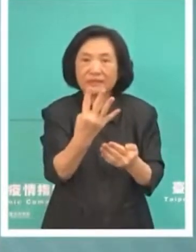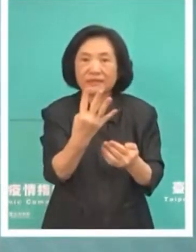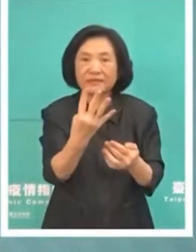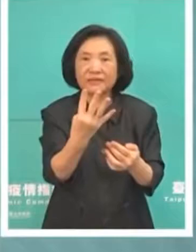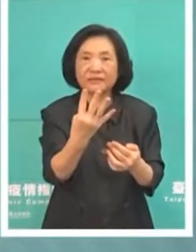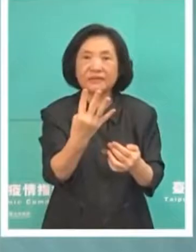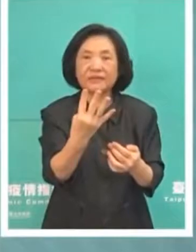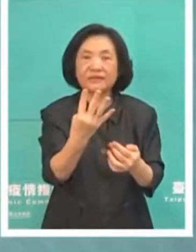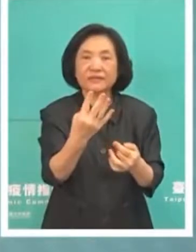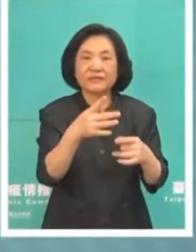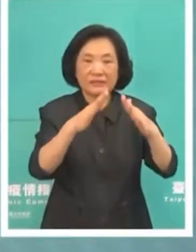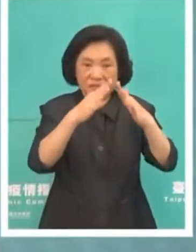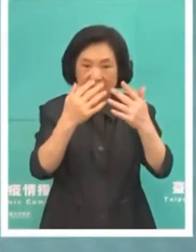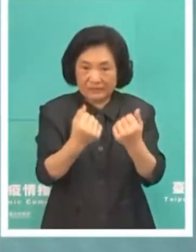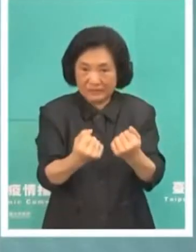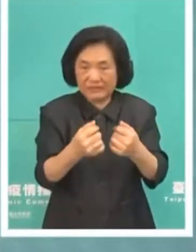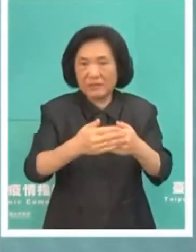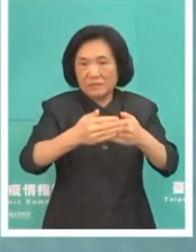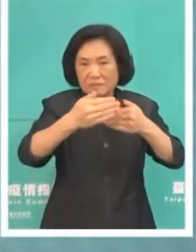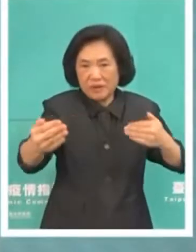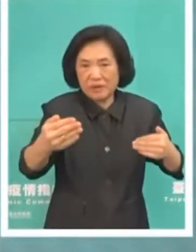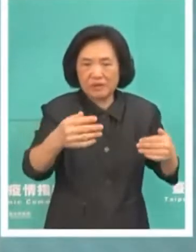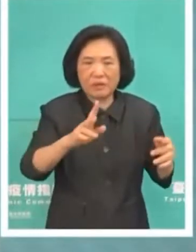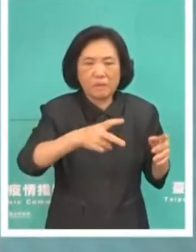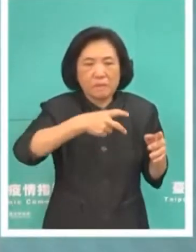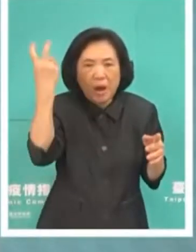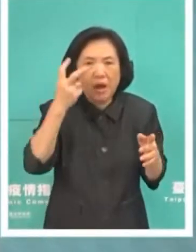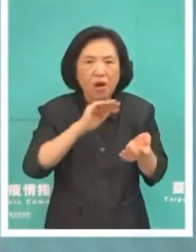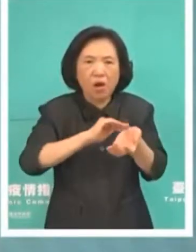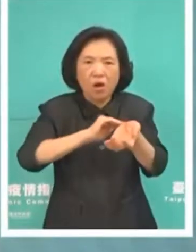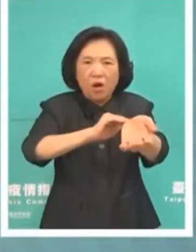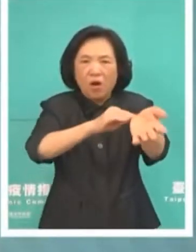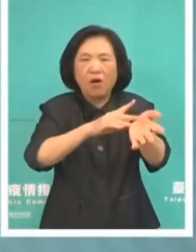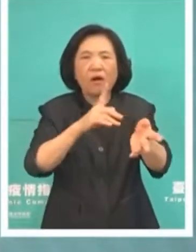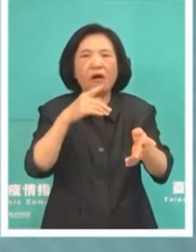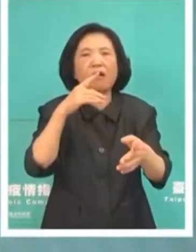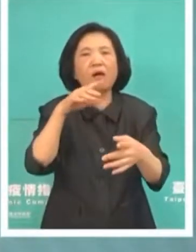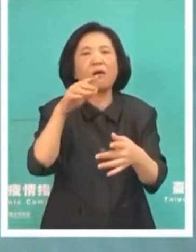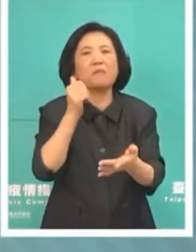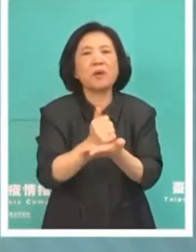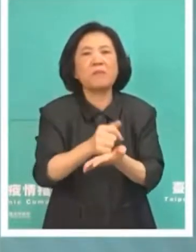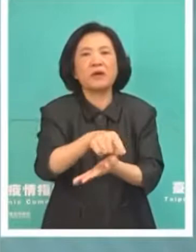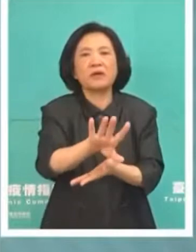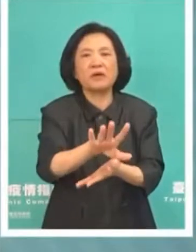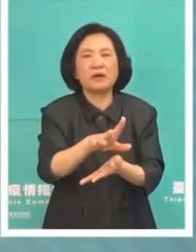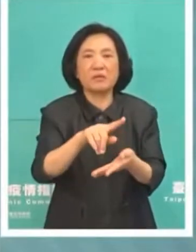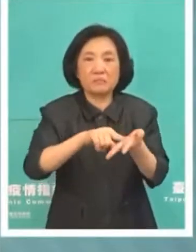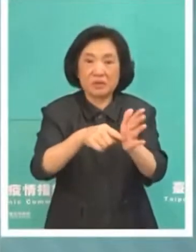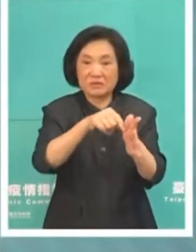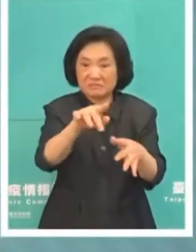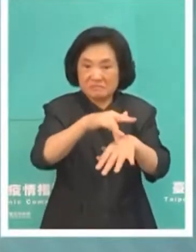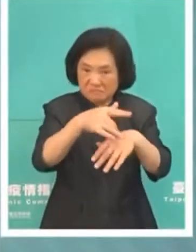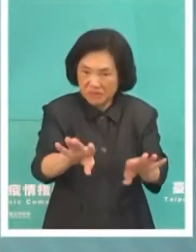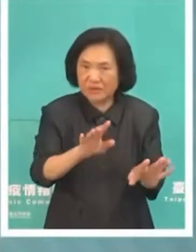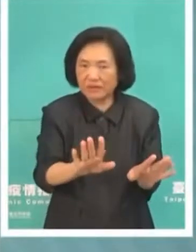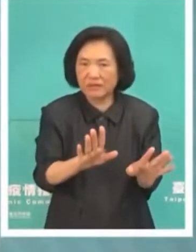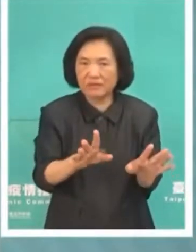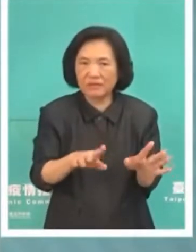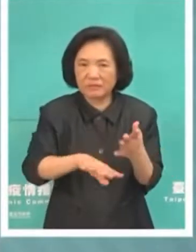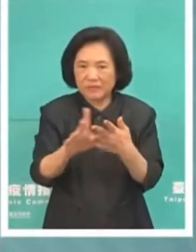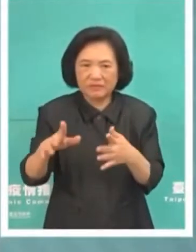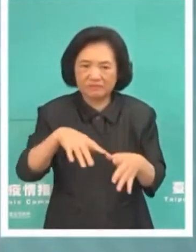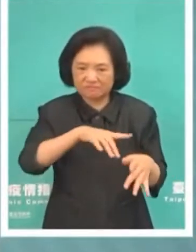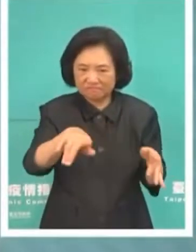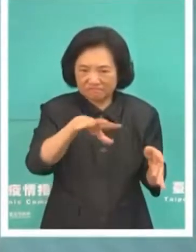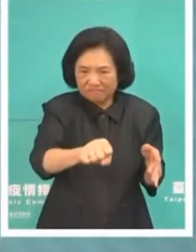在。居家隔离期间发病被捞出来，所以比方说他没有接触确诊者，然后很快就被我们圈住